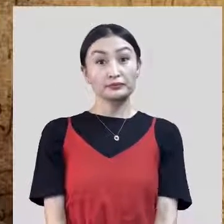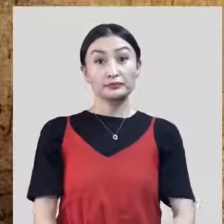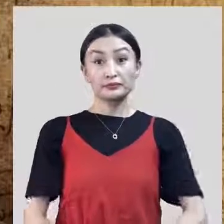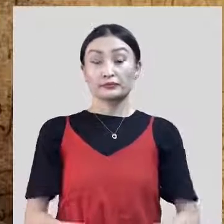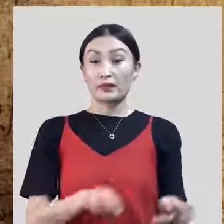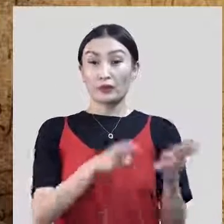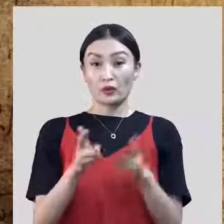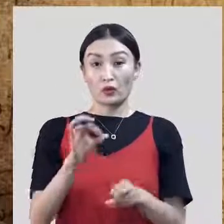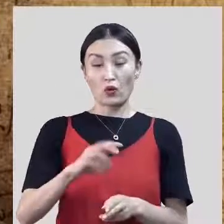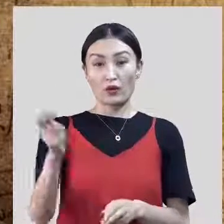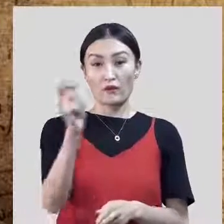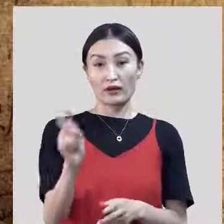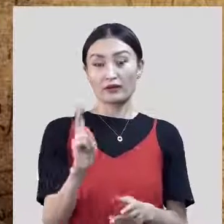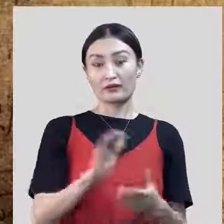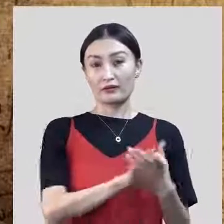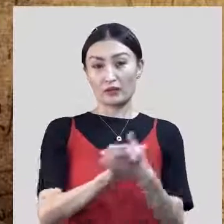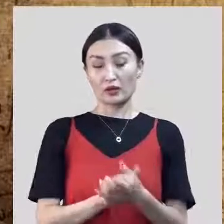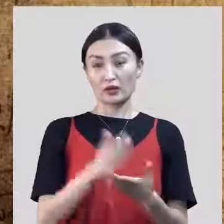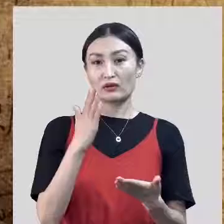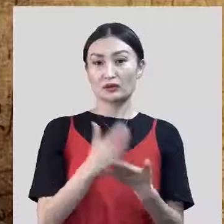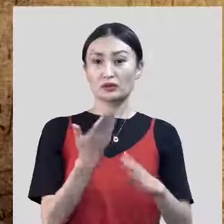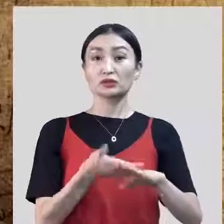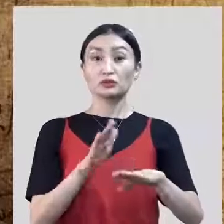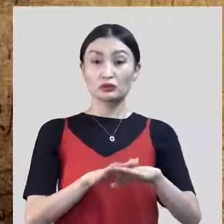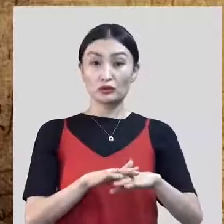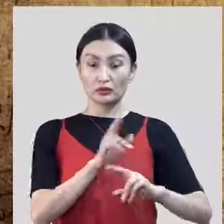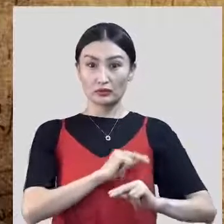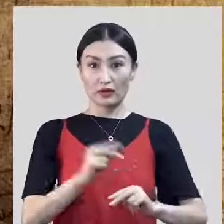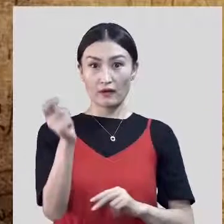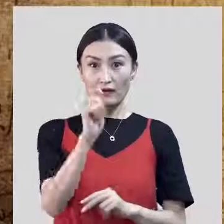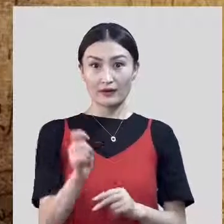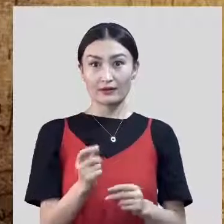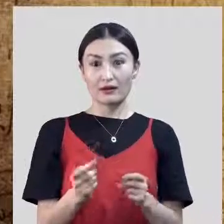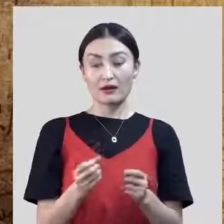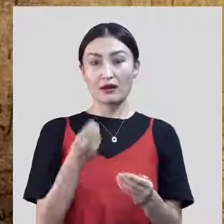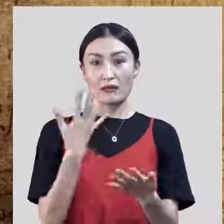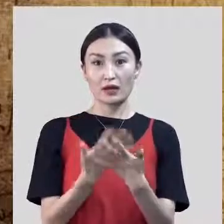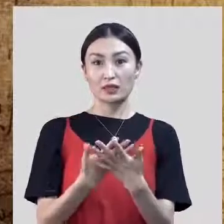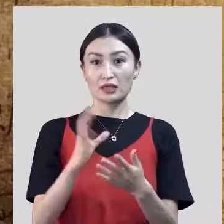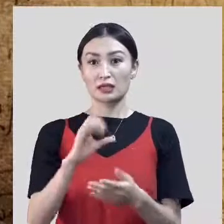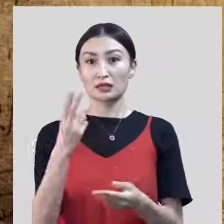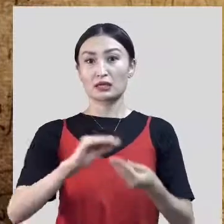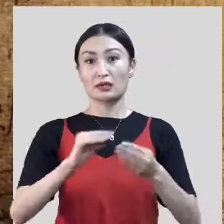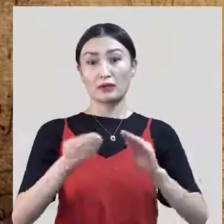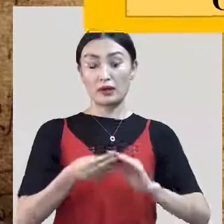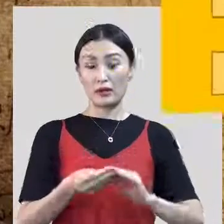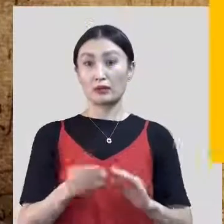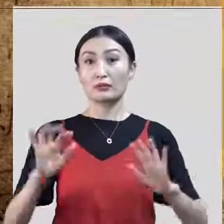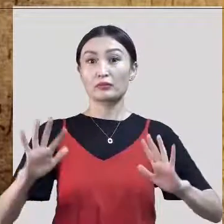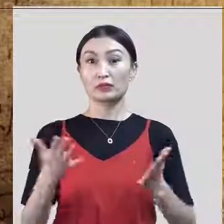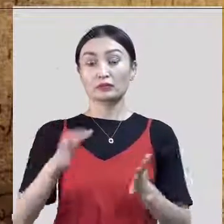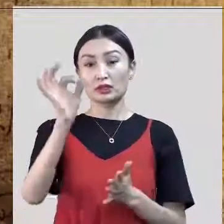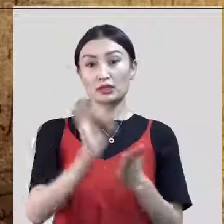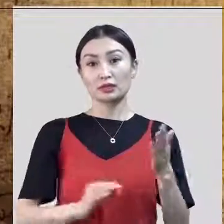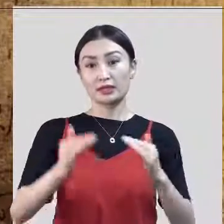переход от войны к миру оказался болезненным процессом война обострило социальные проблемы произошло резкое